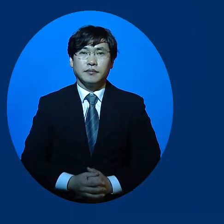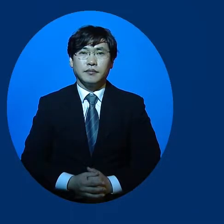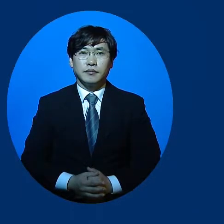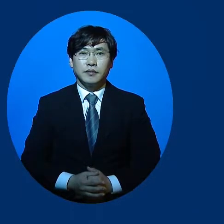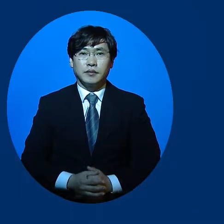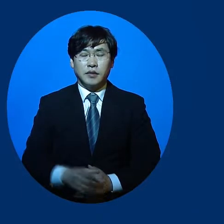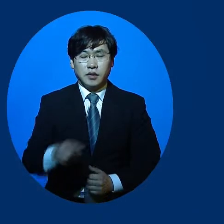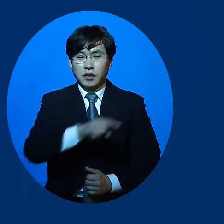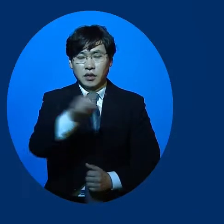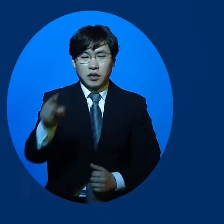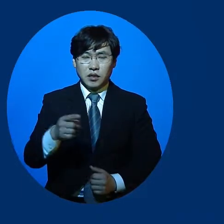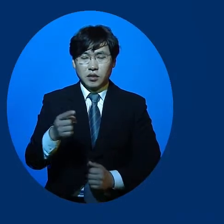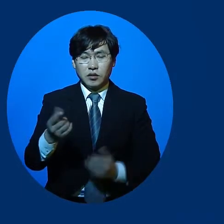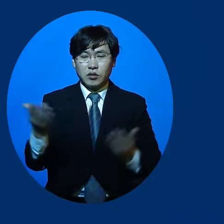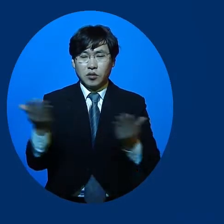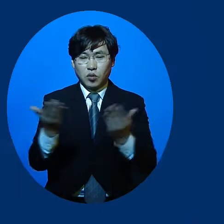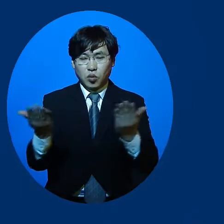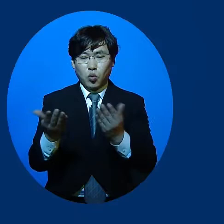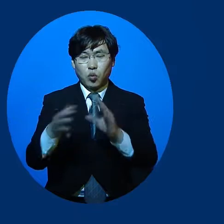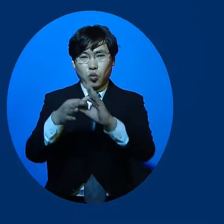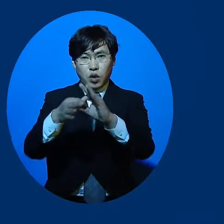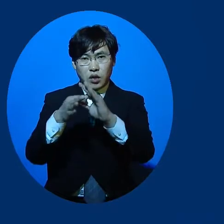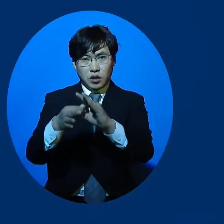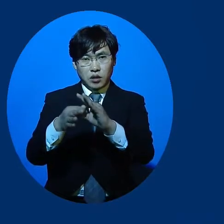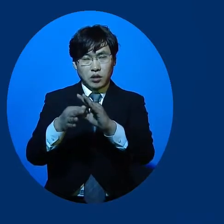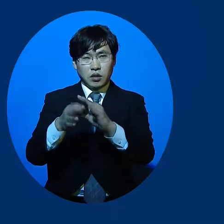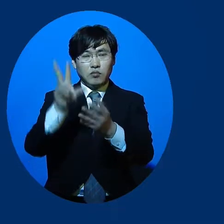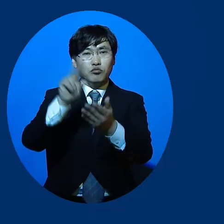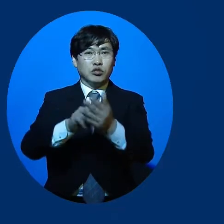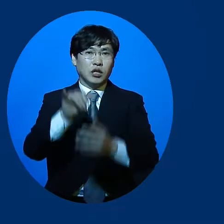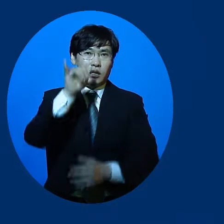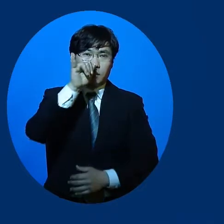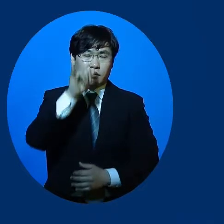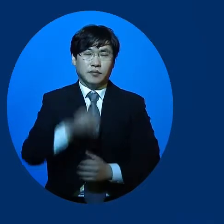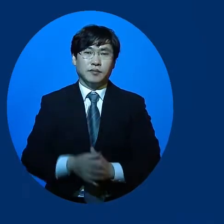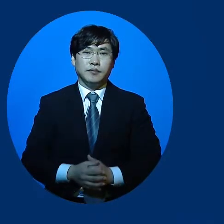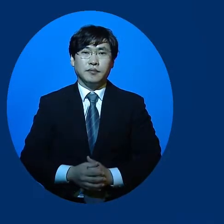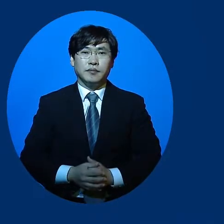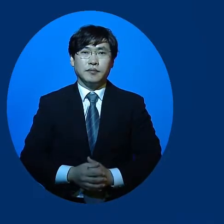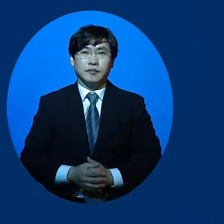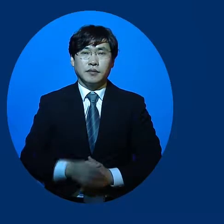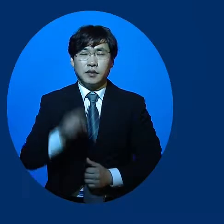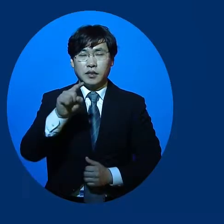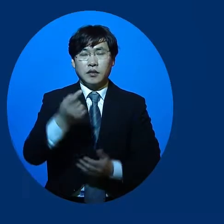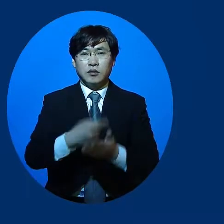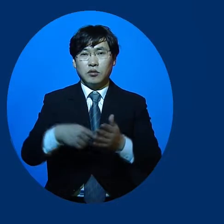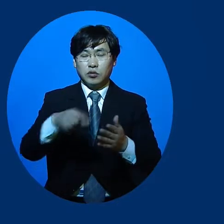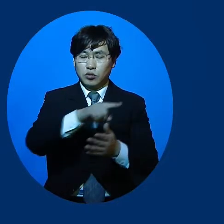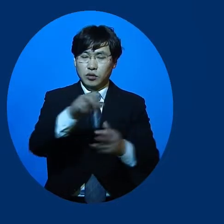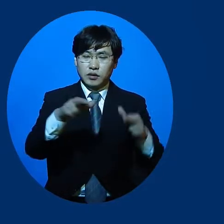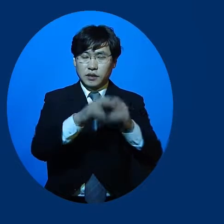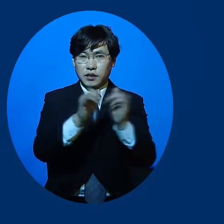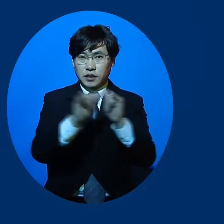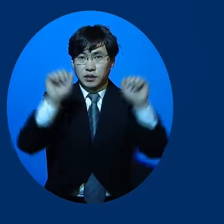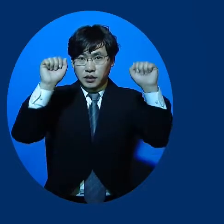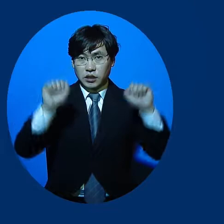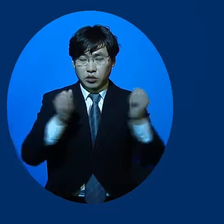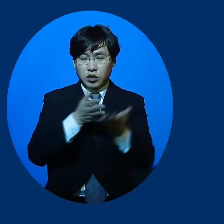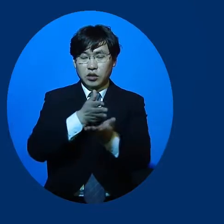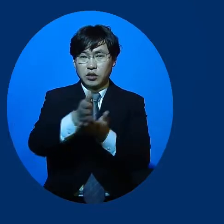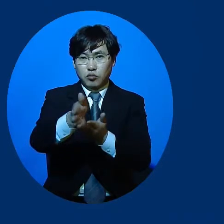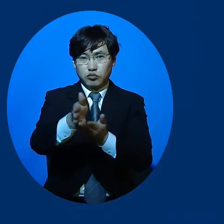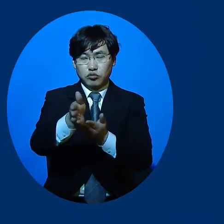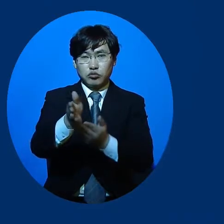불안정한 고용으로 인한 지도자 수급의 한계가 나타나고 있는 것입니다. 이로 인해서 장애인 체육에 대한